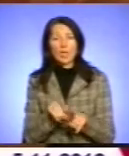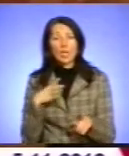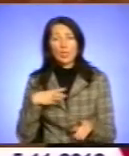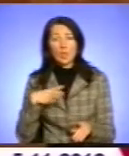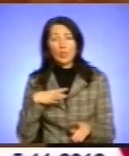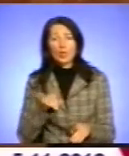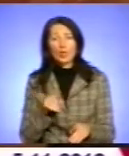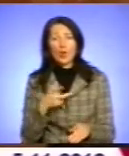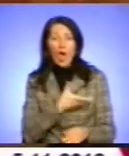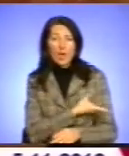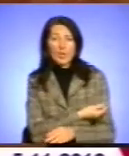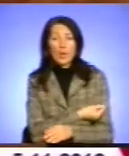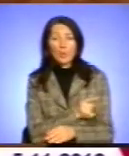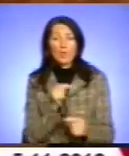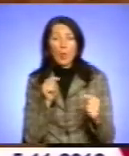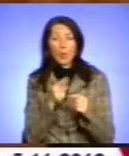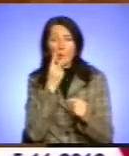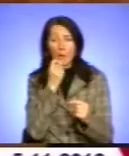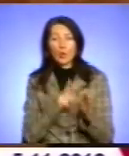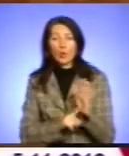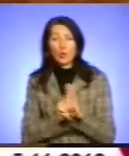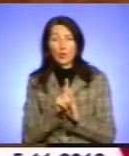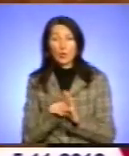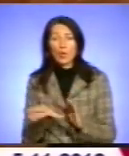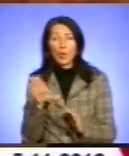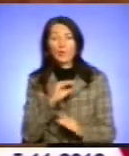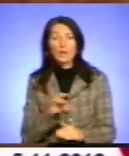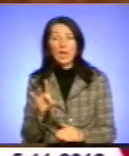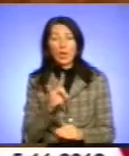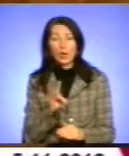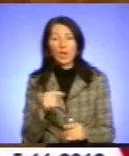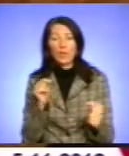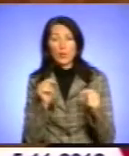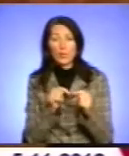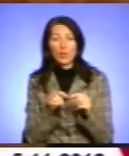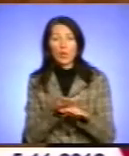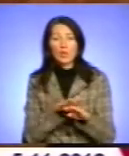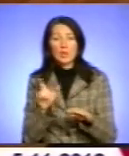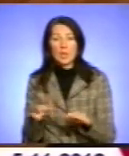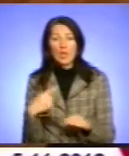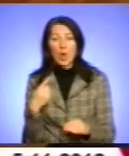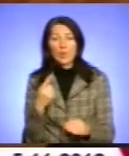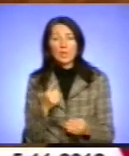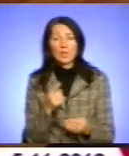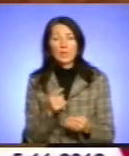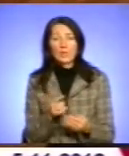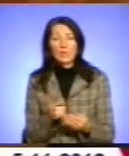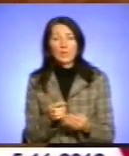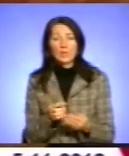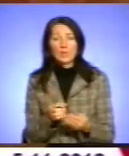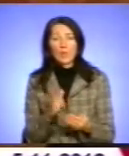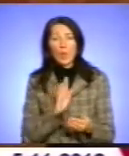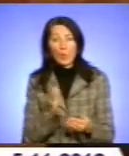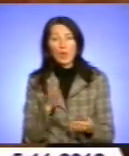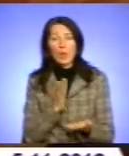що щеплення проти грипу розпочнеться у всіх районах і, відповідно, населення області все ж таки буде